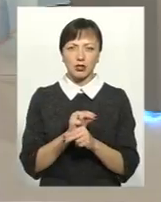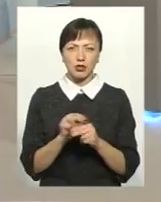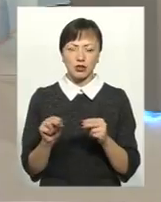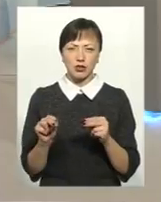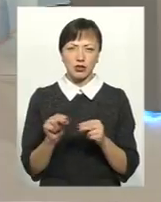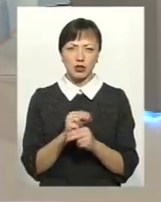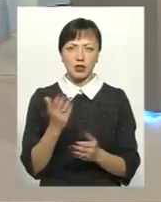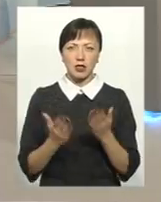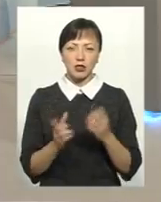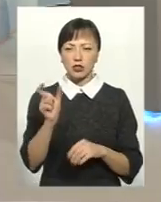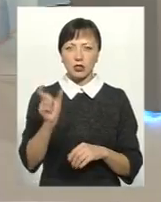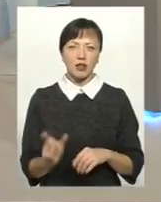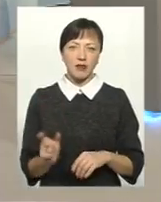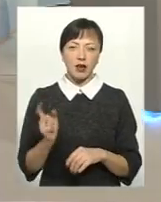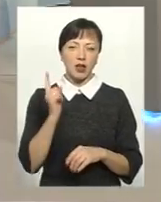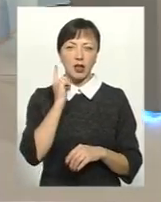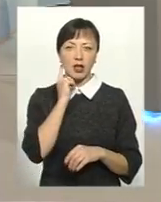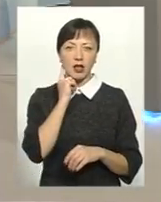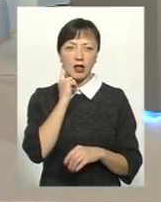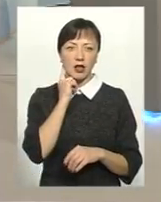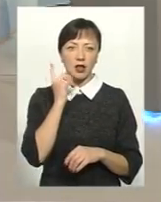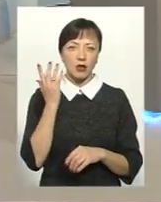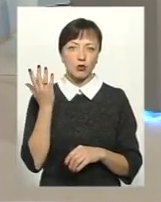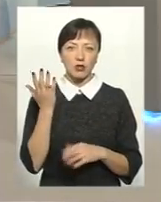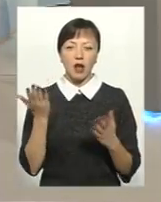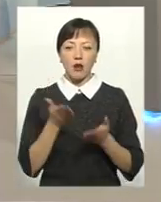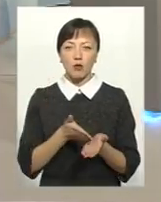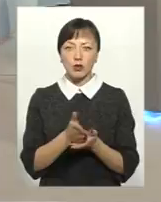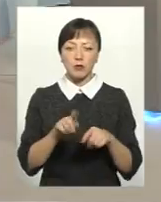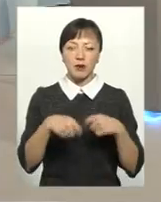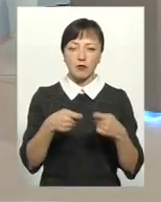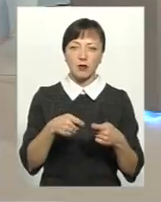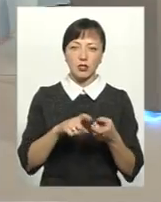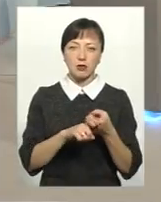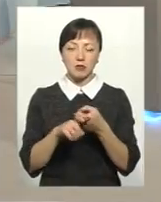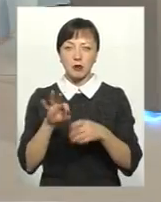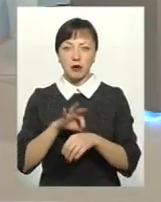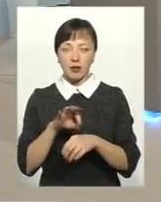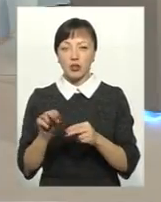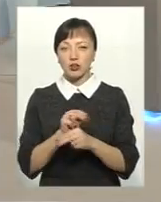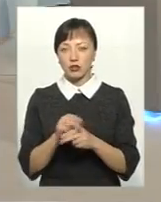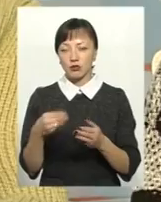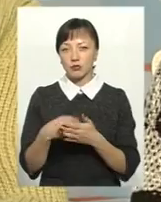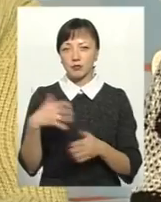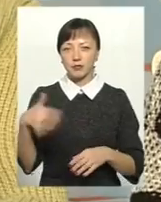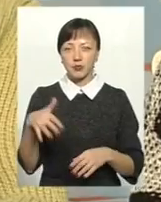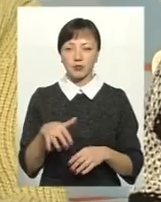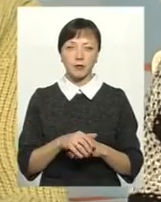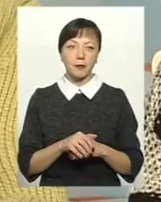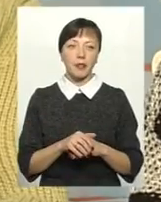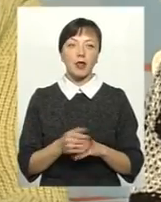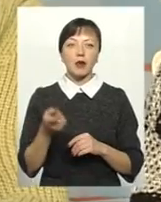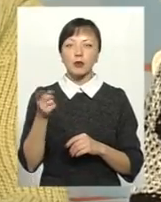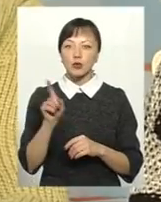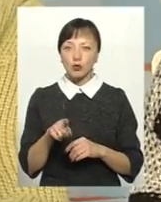человек не услышит о том, какие пути передачи того или другого заболевания, лечение обойдется гораздо дороже. И причем